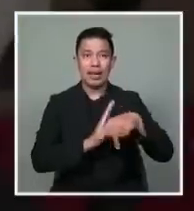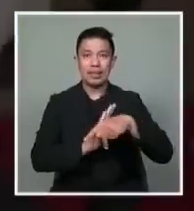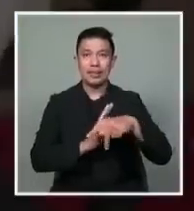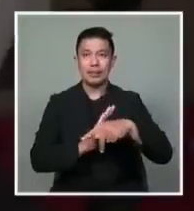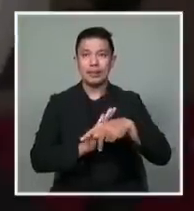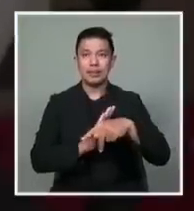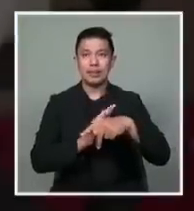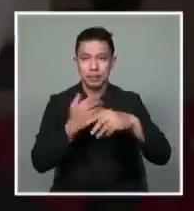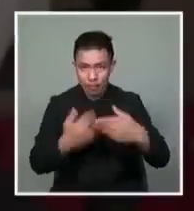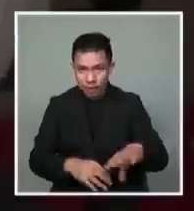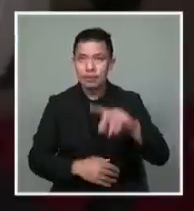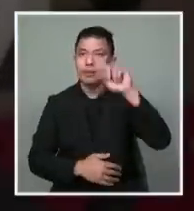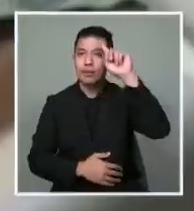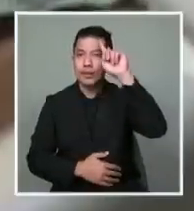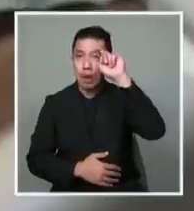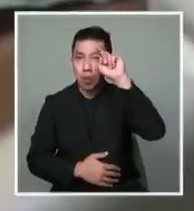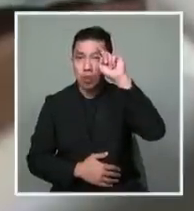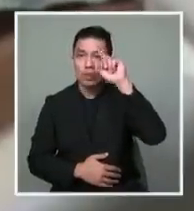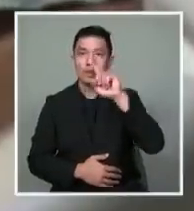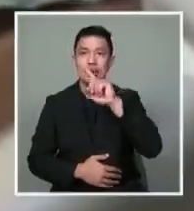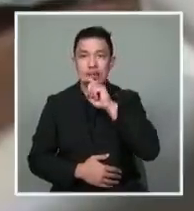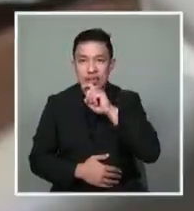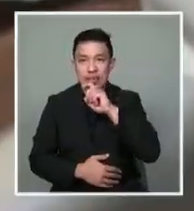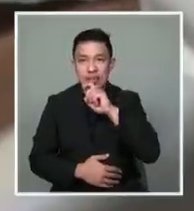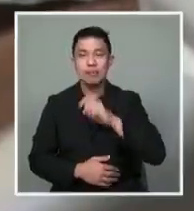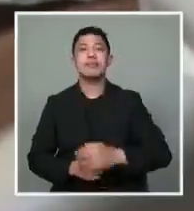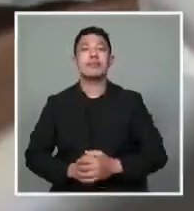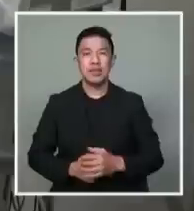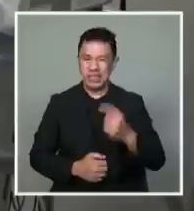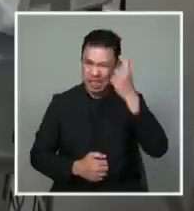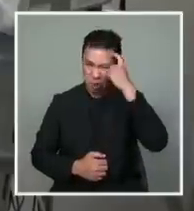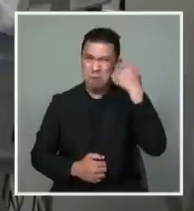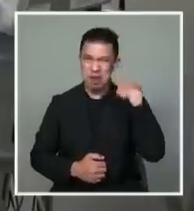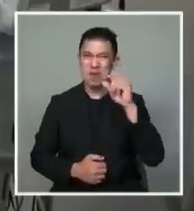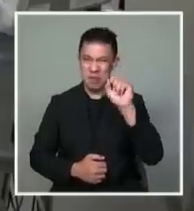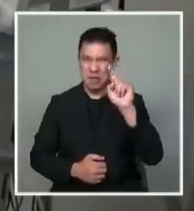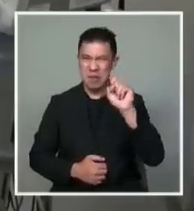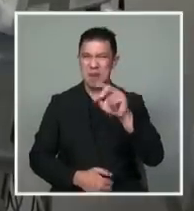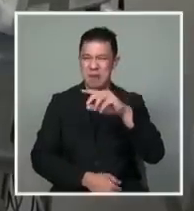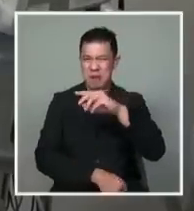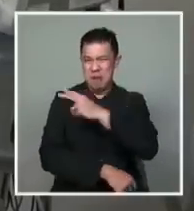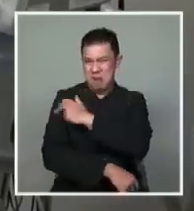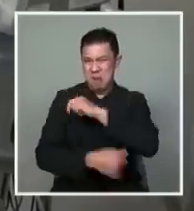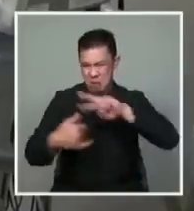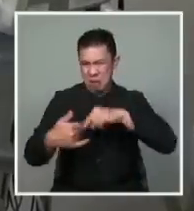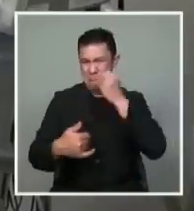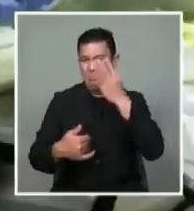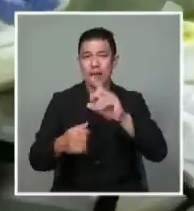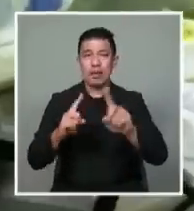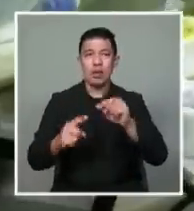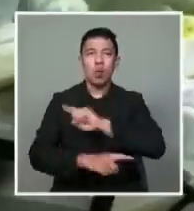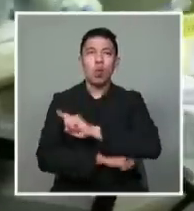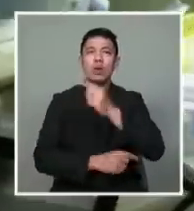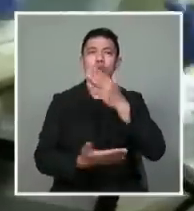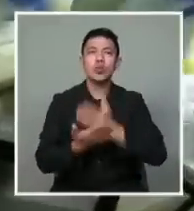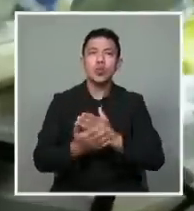านมาแล้วก็ตามมาด้วยวันเสาร์แล้วก็วันอาทิตย์นะคะจริงๆแล้วมีการคาดการณ์ว่าวันศุกร์เนี่ยน่าจะเข้ารักษาตัวในโรงพยาบาลเยอะด้วยแต่ด้วยความที่ว่าเป็นวันหยุ